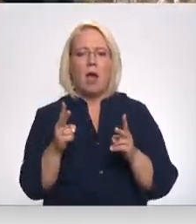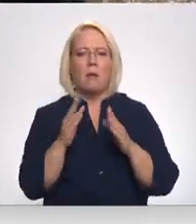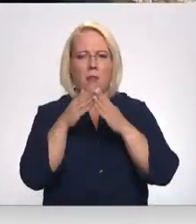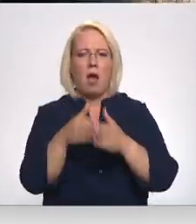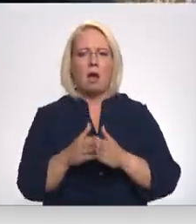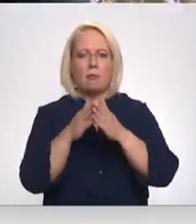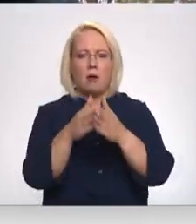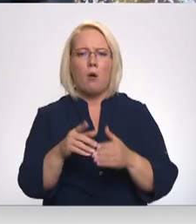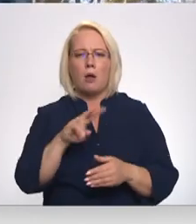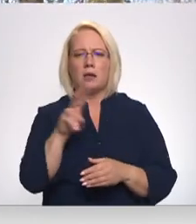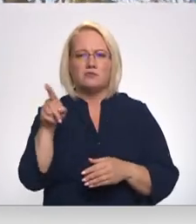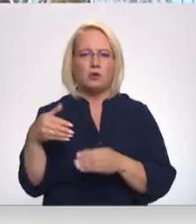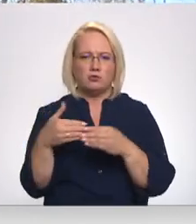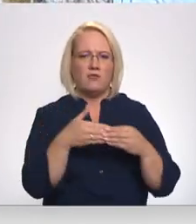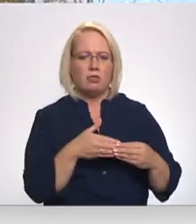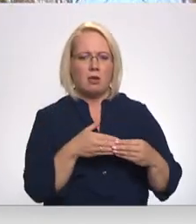kas viņi sēlsi.